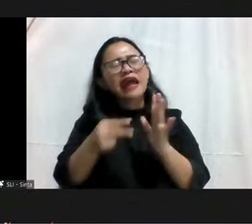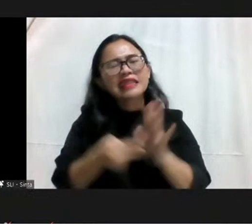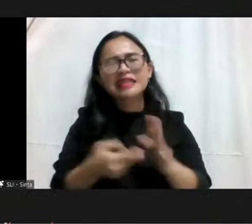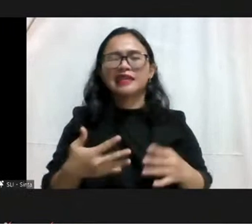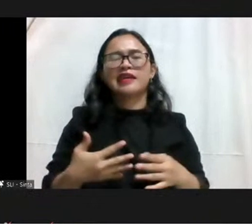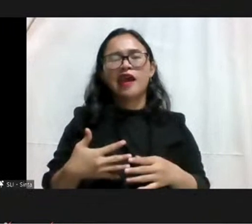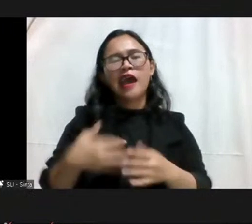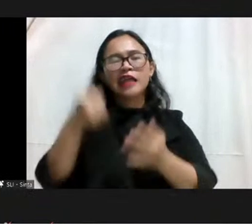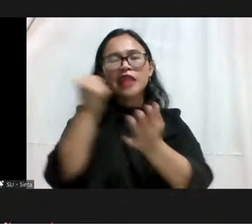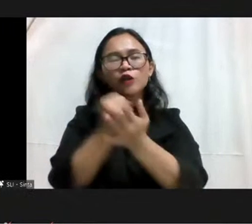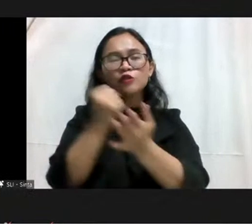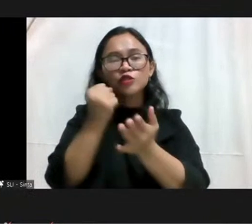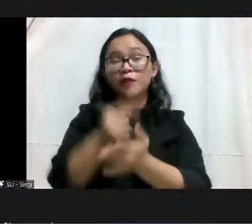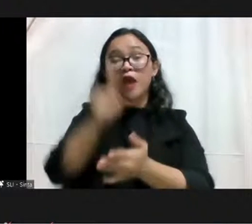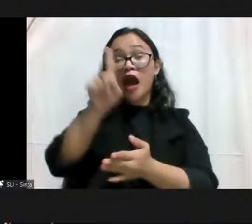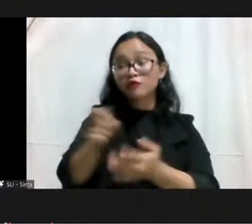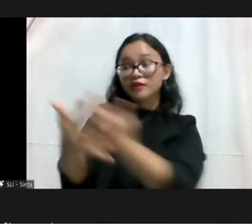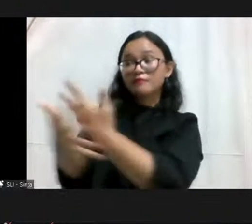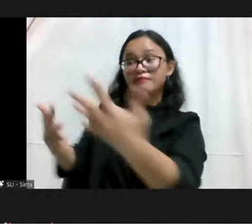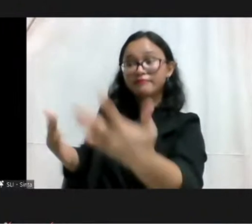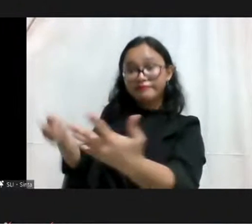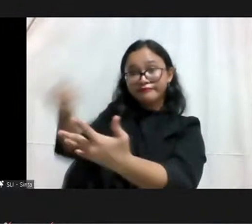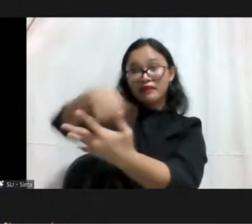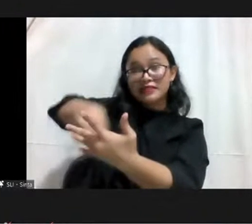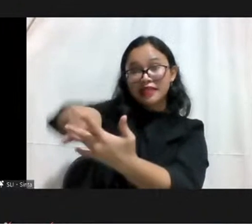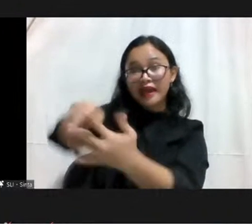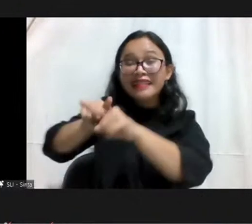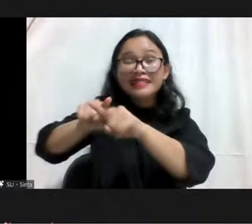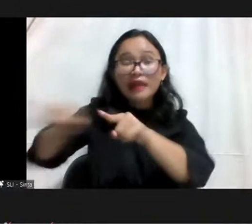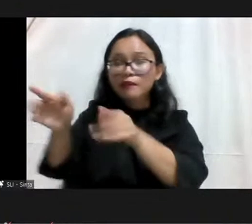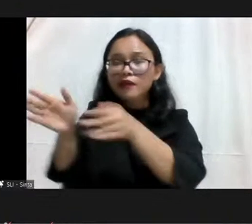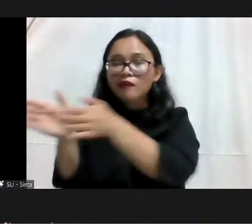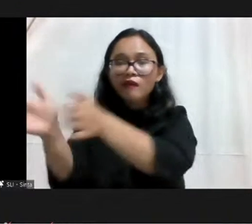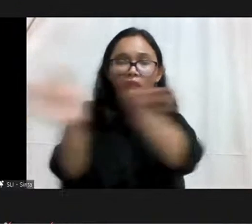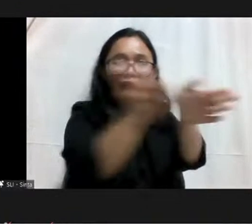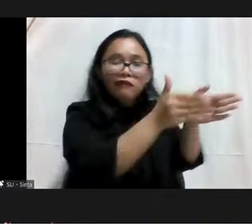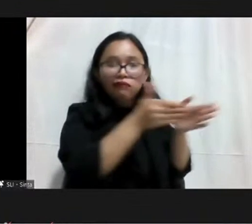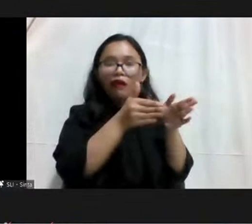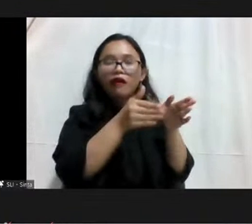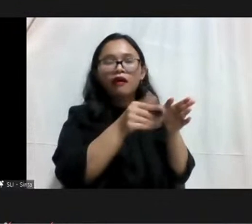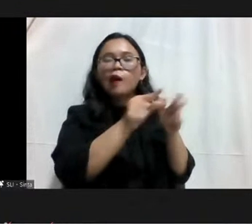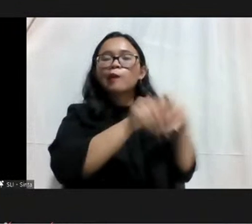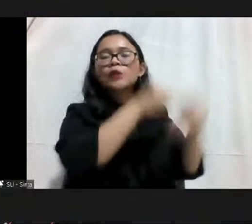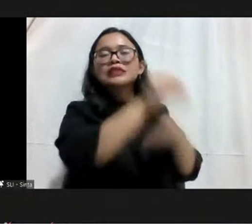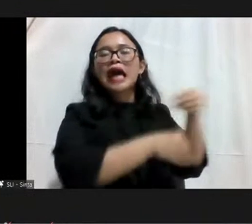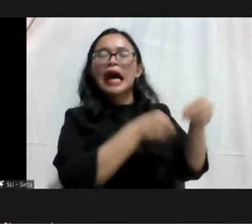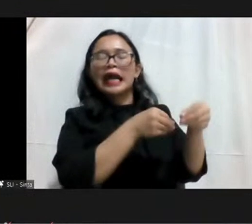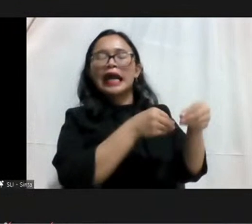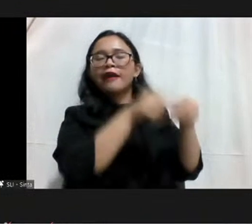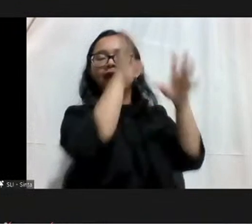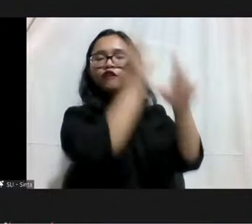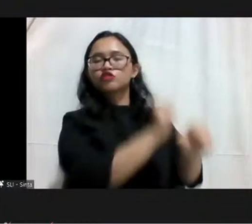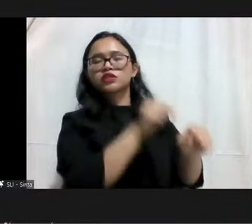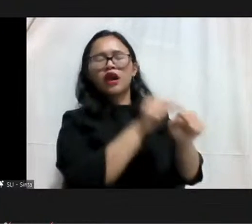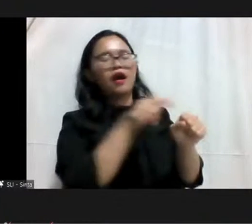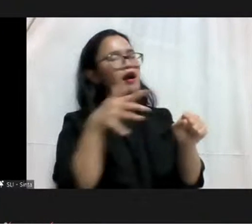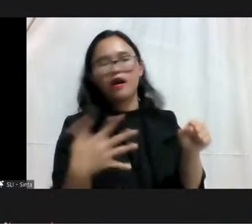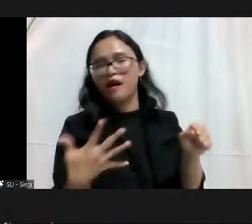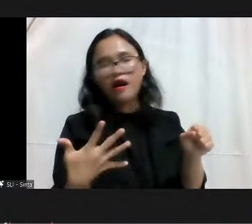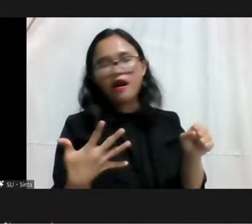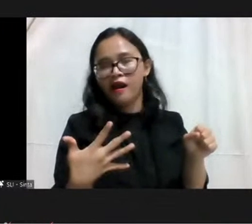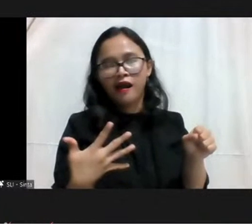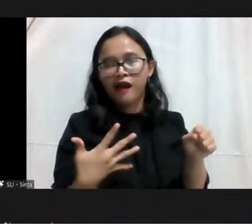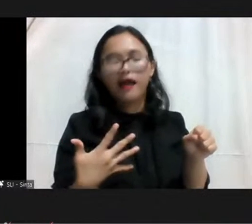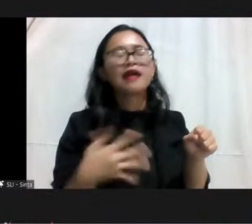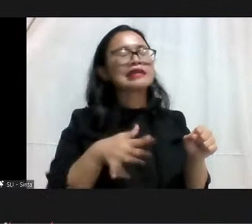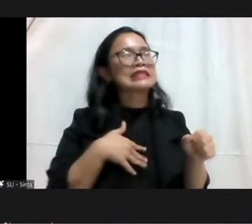berpusat pada rakyat dari menuju kepada pertanian yang berpusat pada korporasi yang kedua tentu saja dampaknya gitu